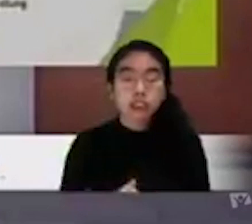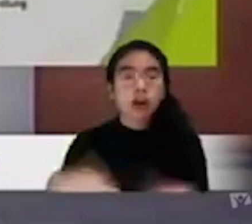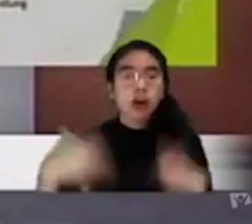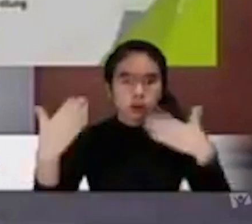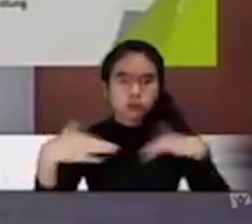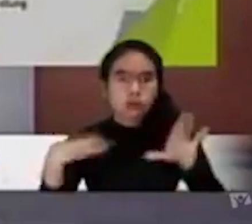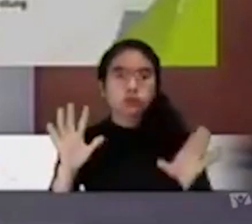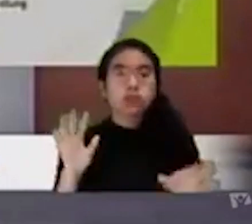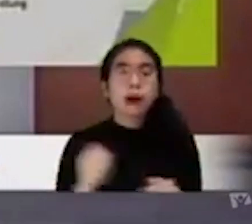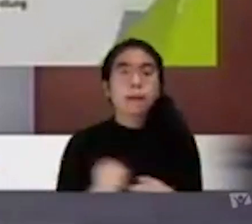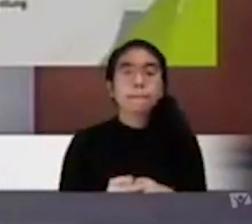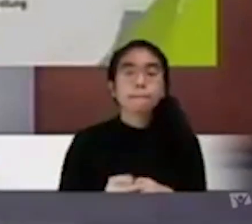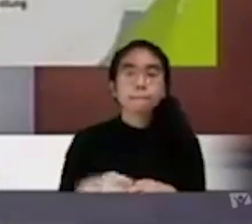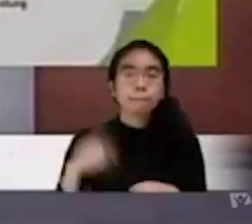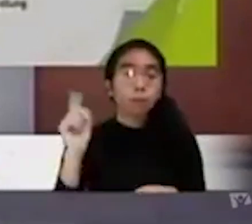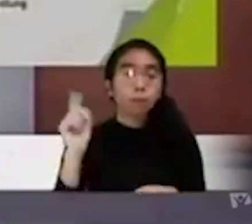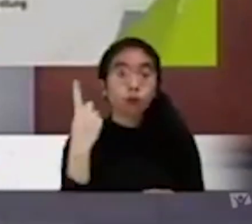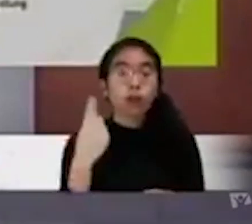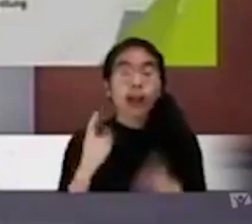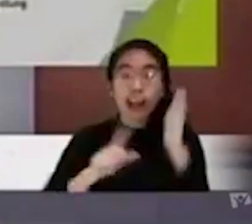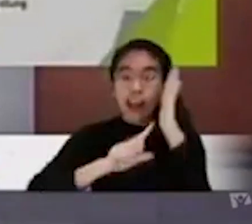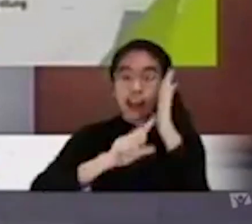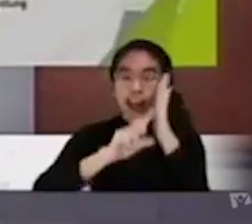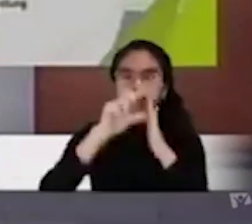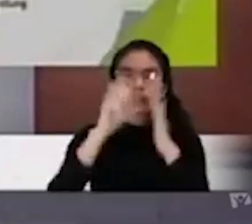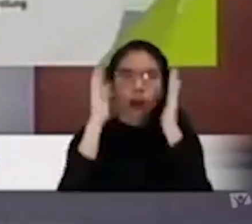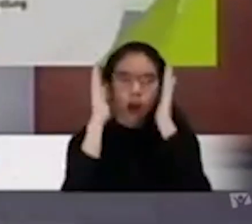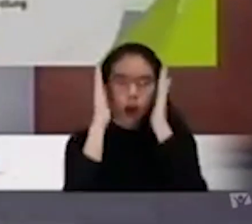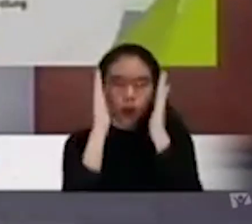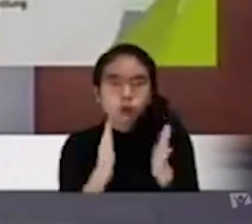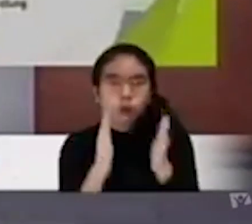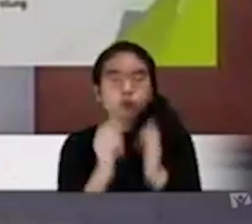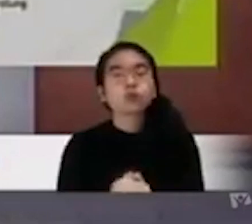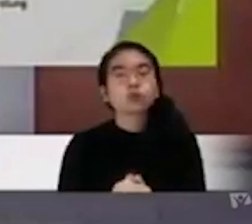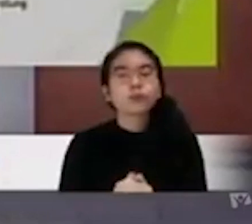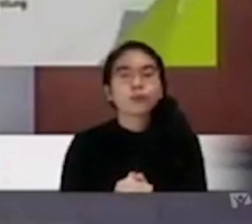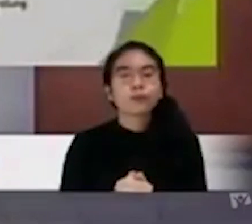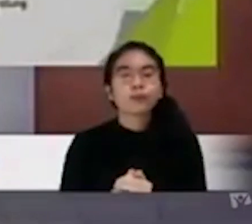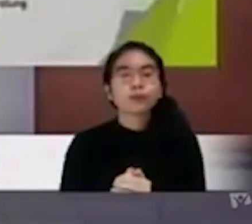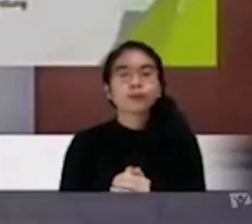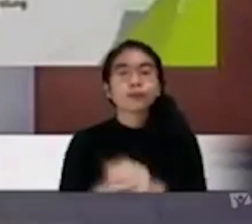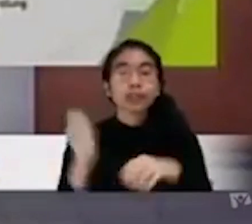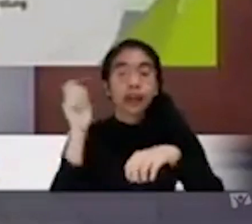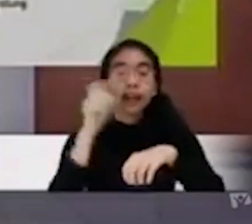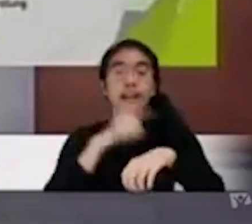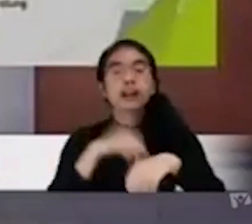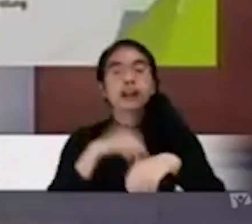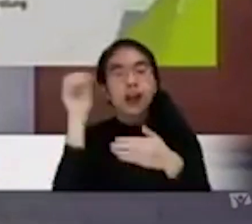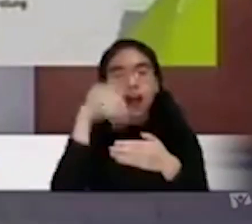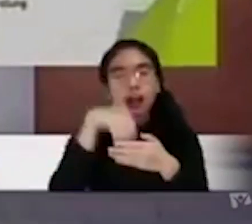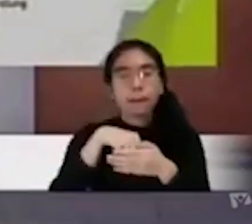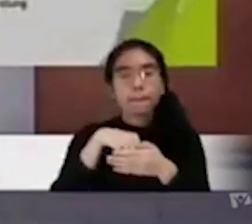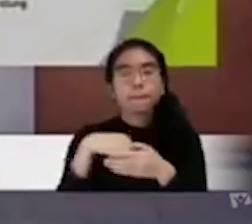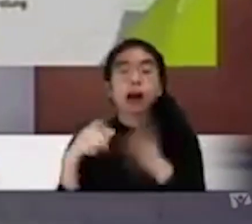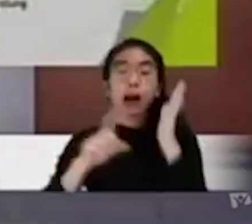khusus, doa istimewa dalam acara ulang tahun ke-70 Rumah Sakit Advent